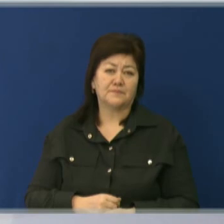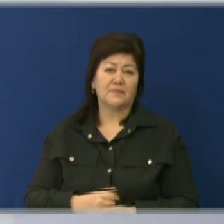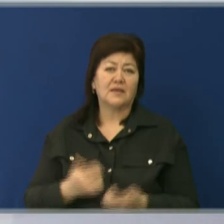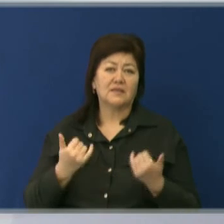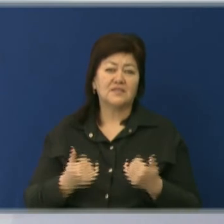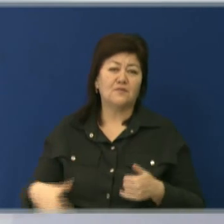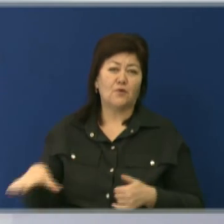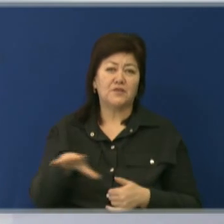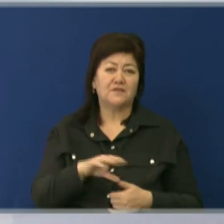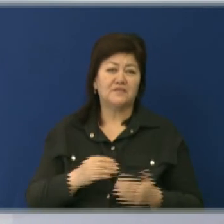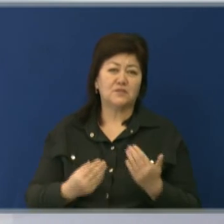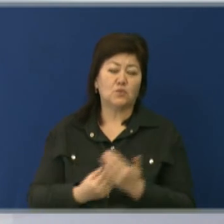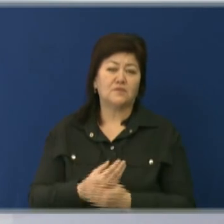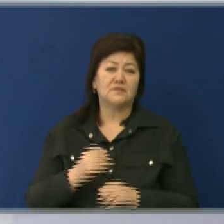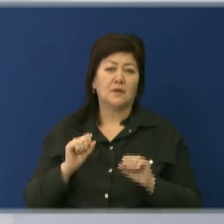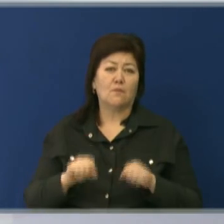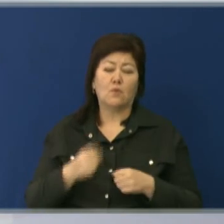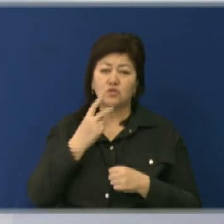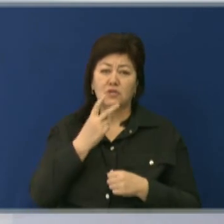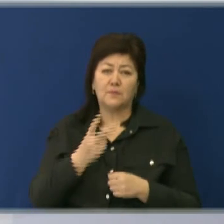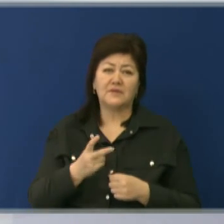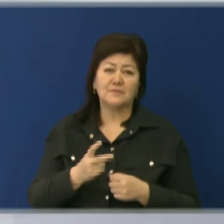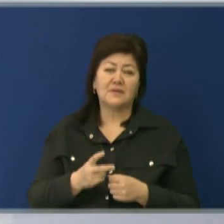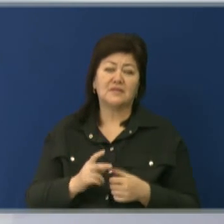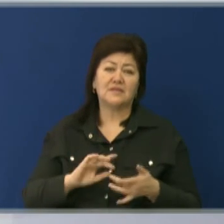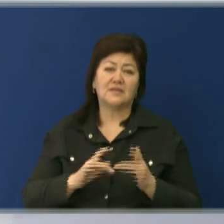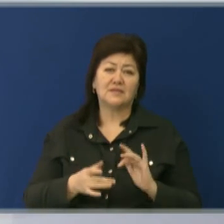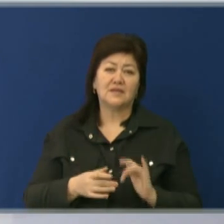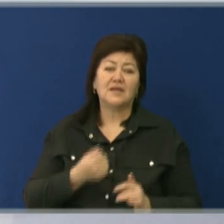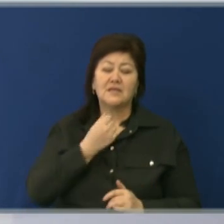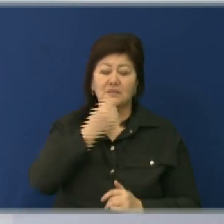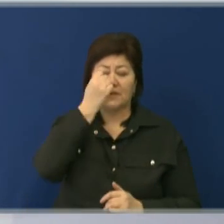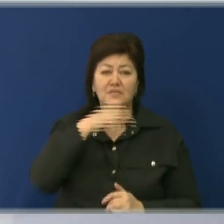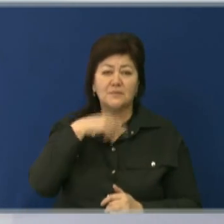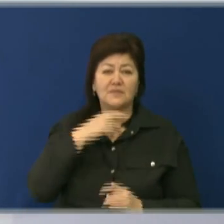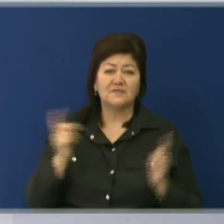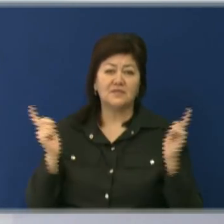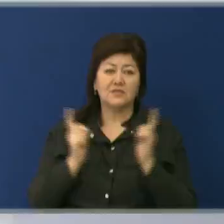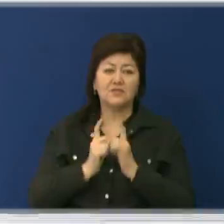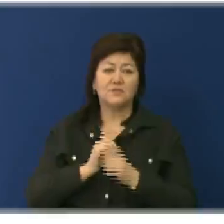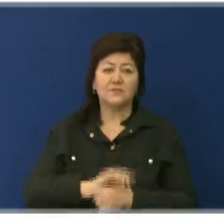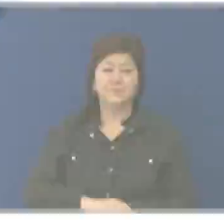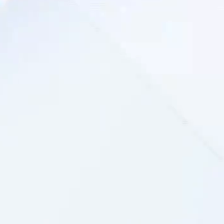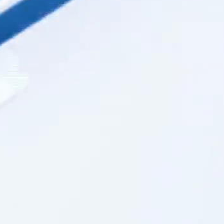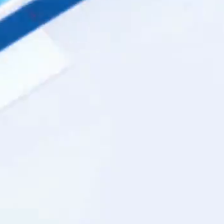Бүгінгі осы жаңалықтарымыздың толық нұсқасын арнамыздың ресми сайтынан көре аласыздар. Назарларыңызға рахмет, амандықта жүздескенше.